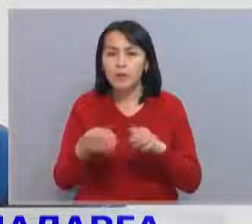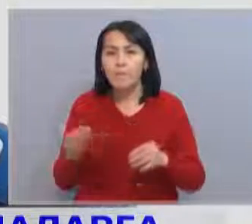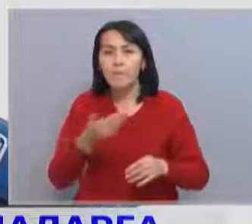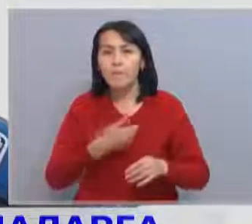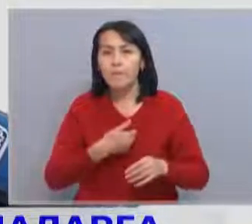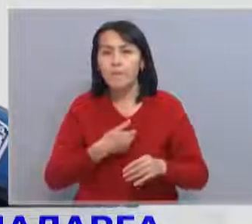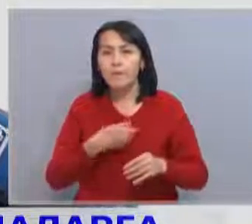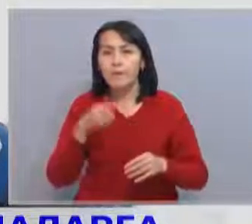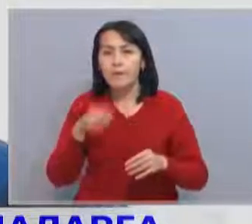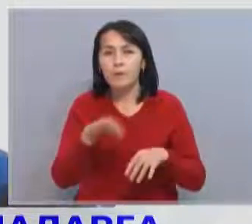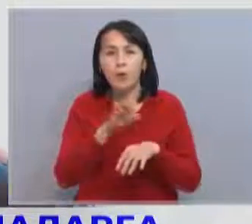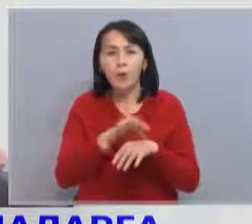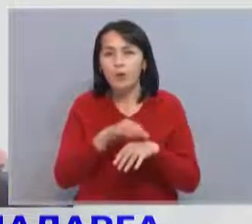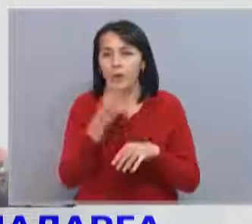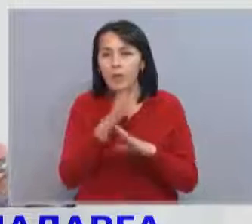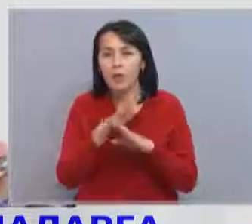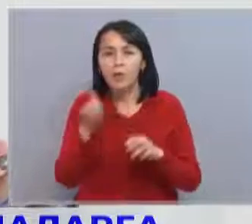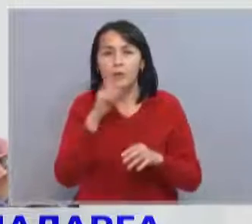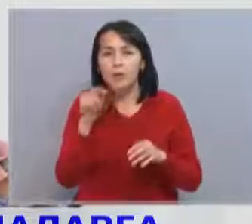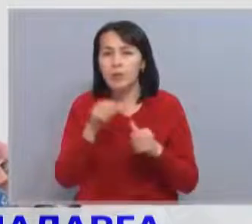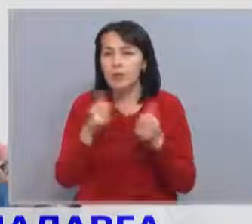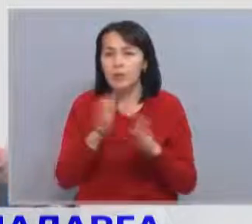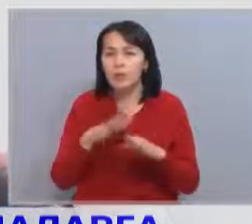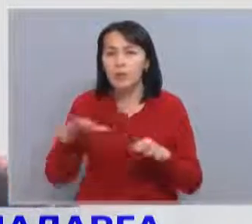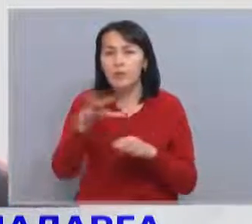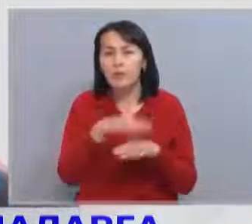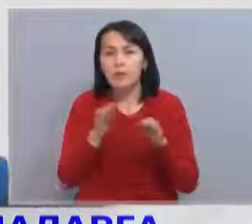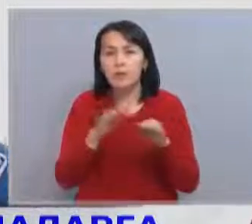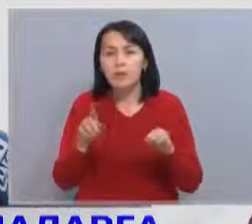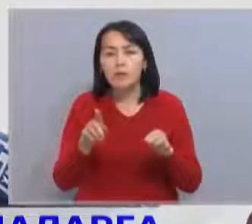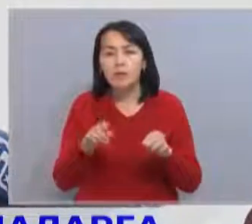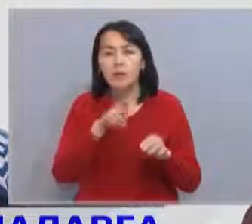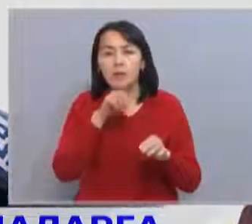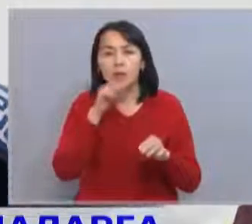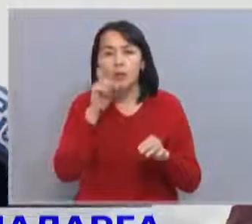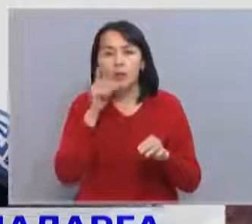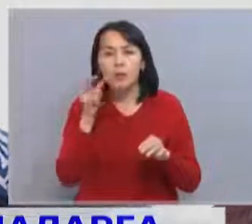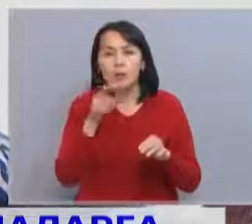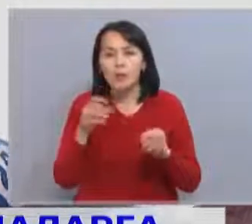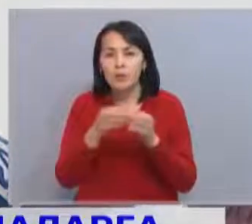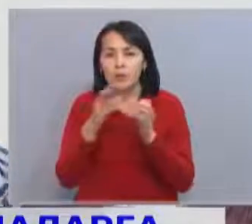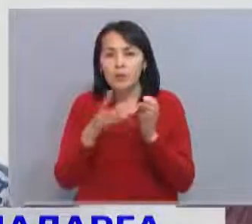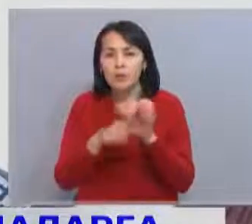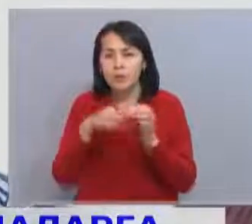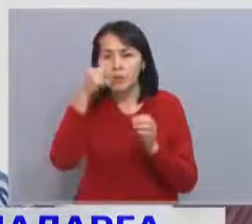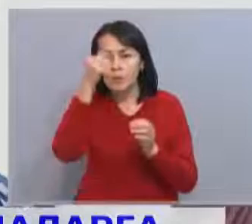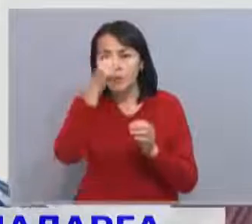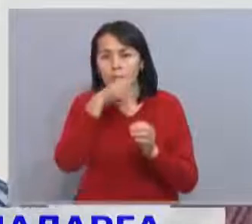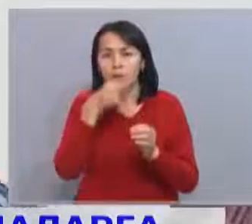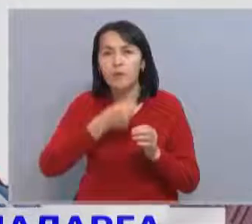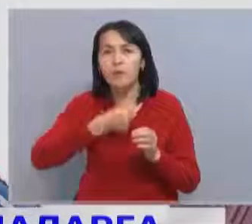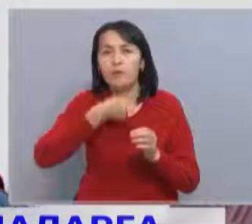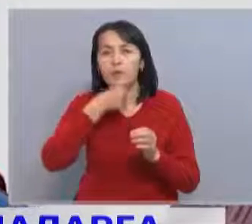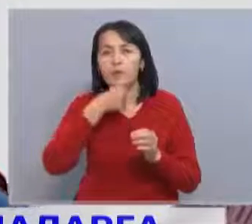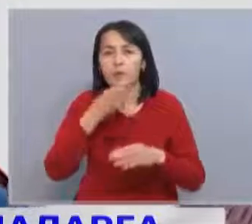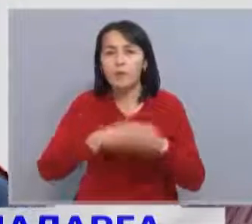біз диагноздарды бөлмейміз және жастарды бөлмейміз. Бізде балалар, жасөспірімдер және 18-ден жоғары денсаулығында ақаулықтары бар, оның